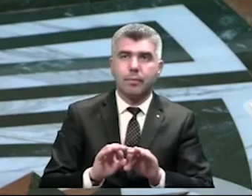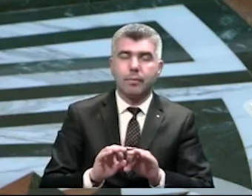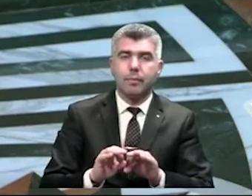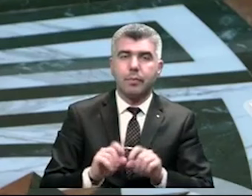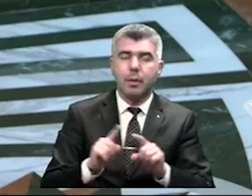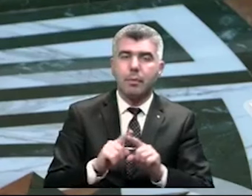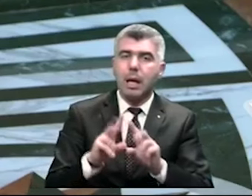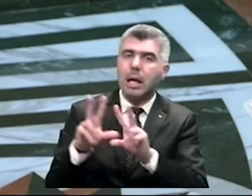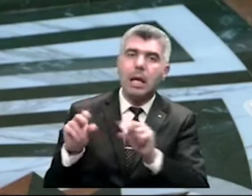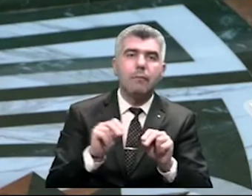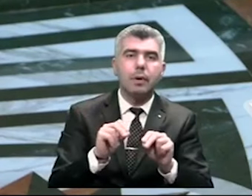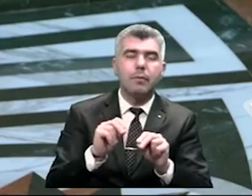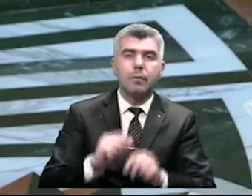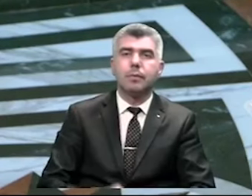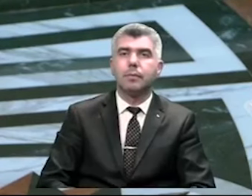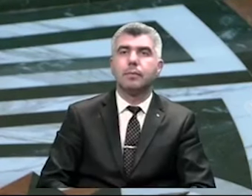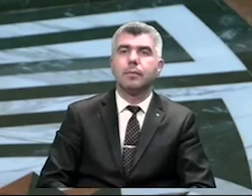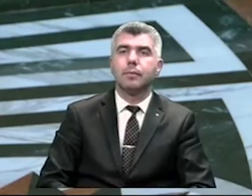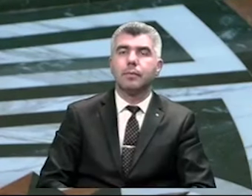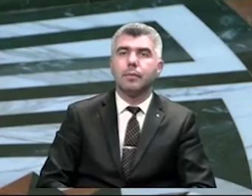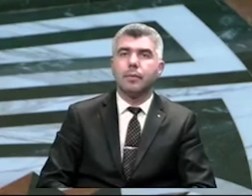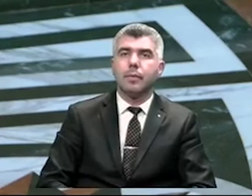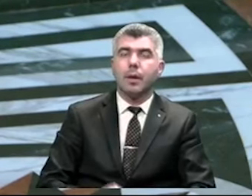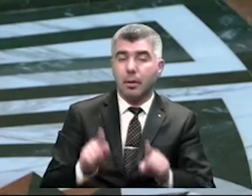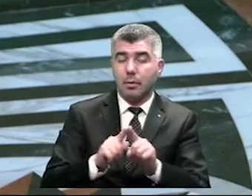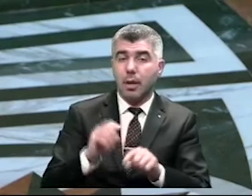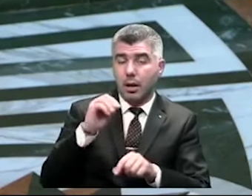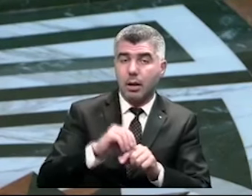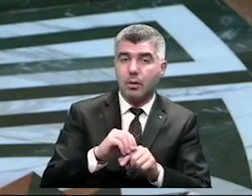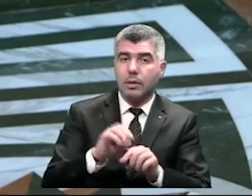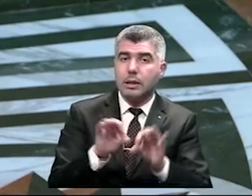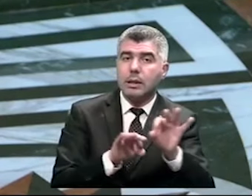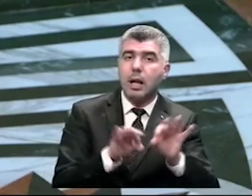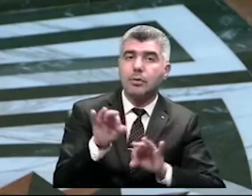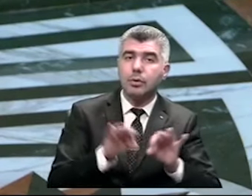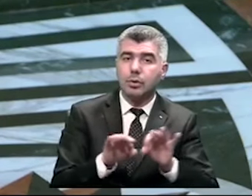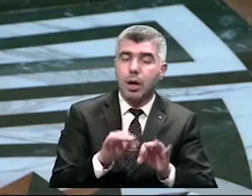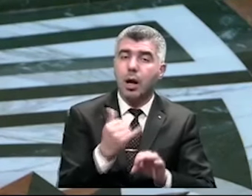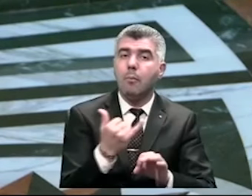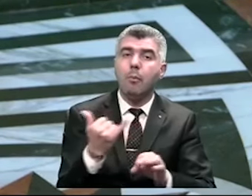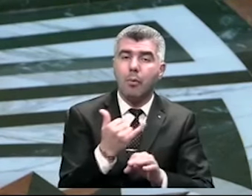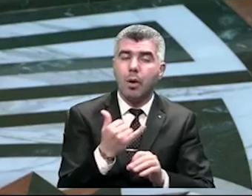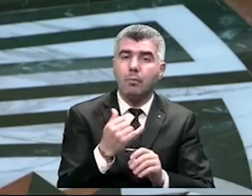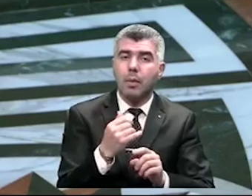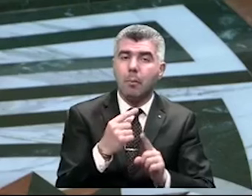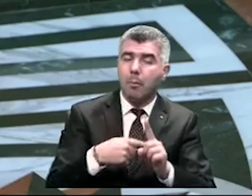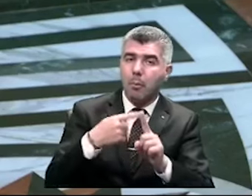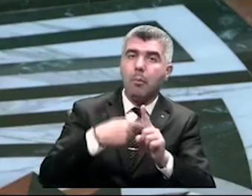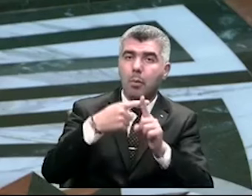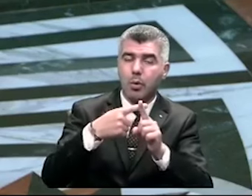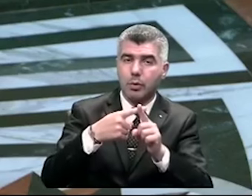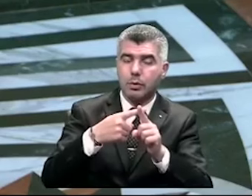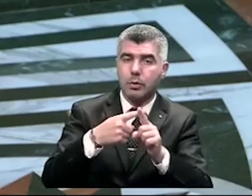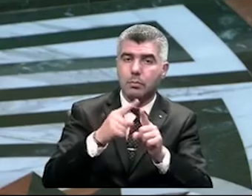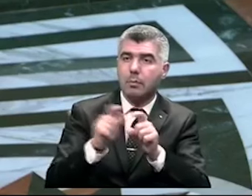في نفس المستوى ونبغي نذكر بانه كاين محاور استراتيجيه ومحور جد مهم هو الرفع من جوده هو هو